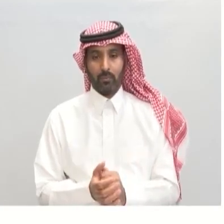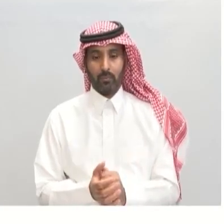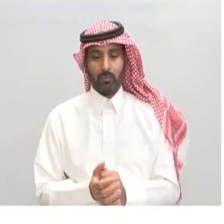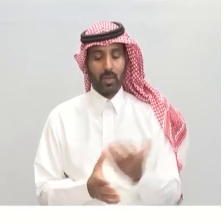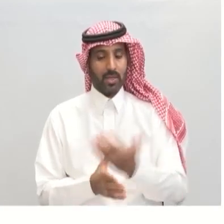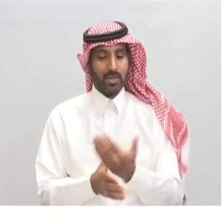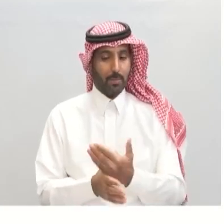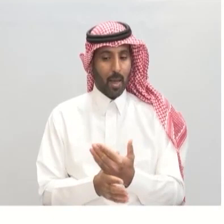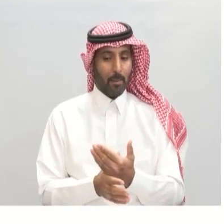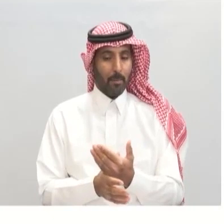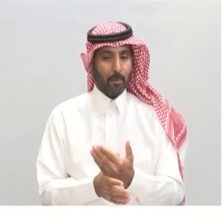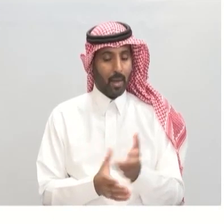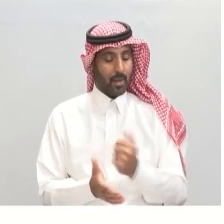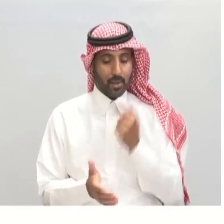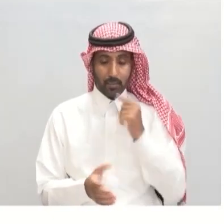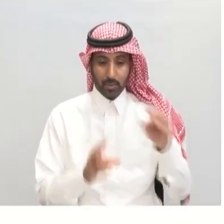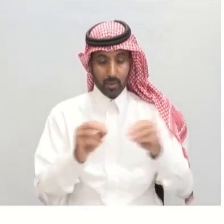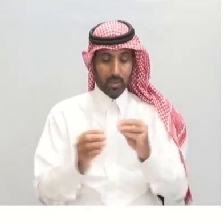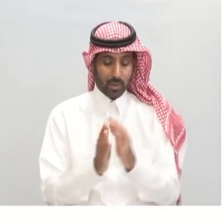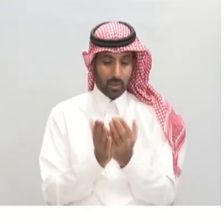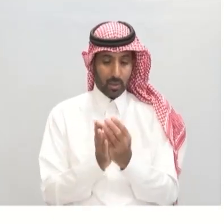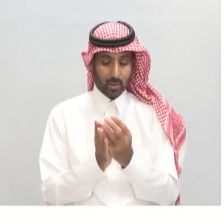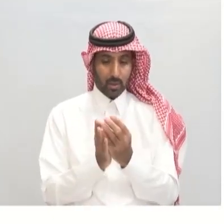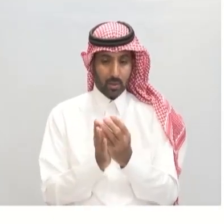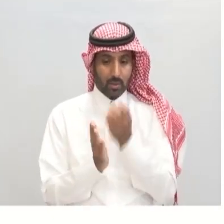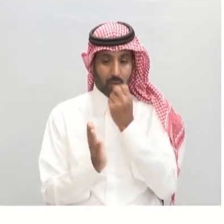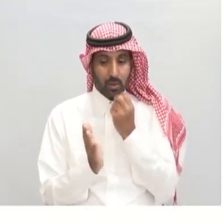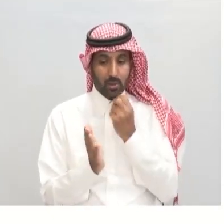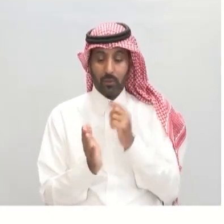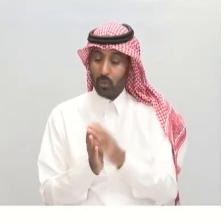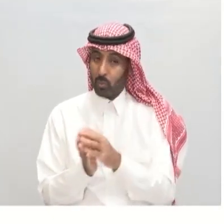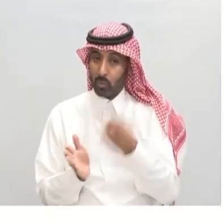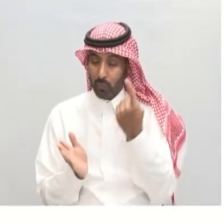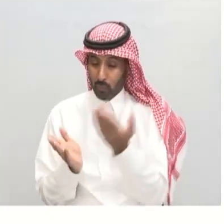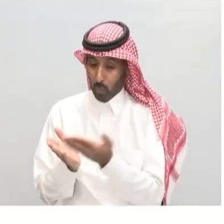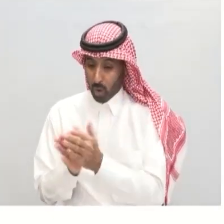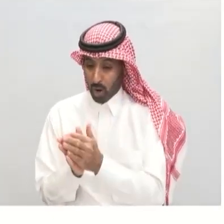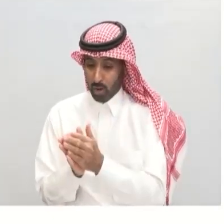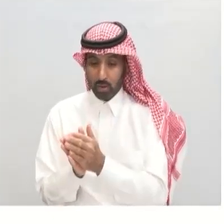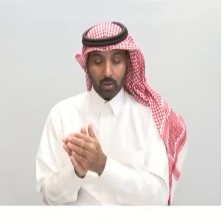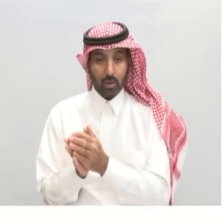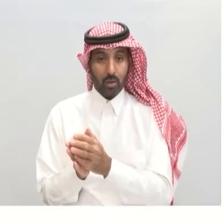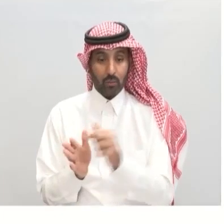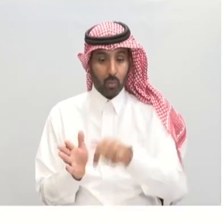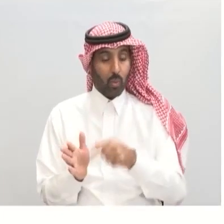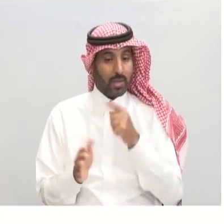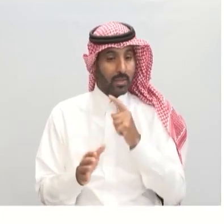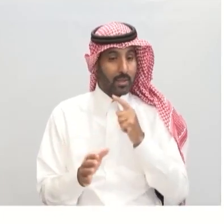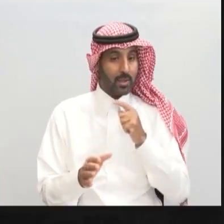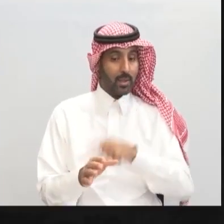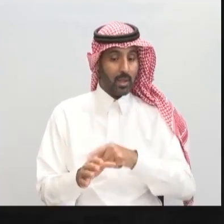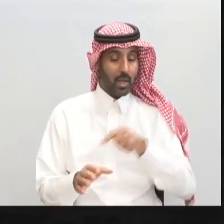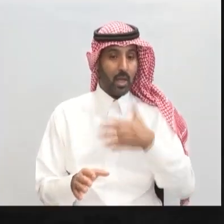ما هي اسباب عدم جمع القران في مصحف واحد على عهد الرسول قد يسال سائل وربما